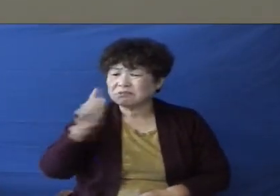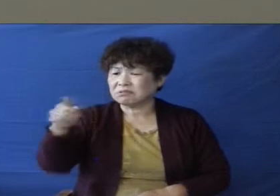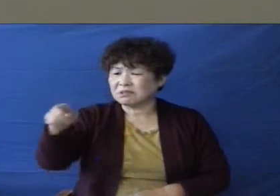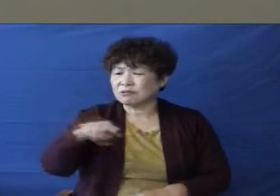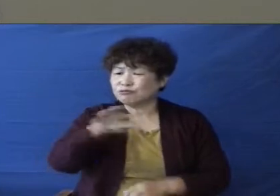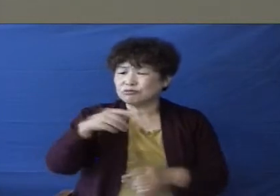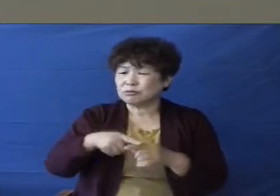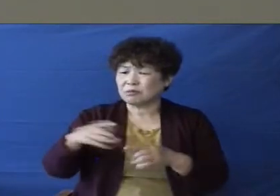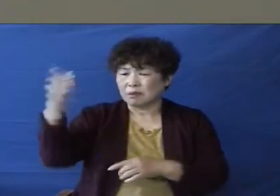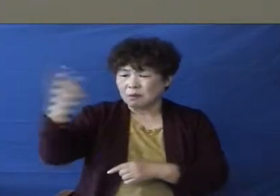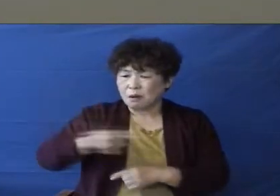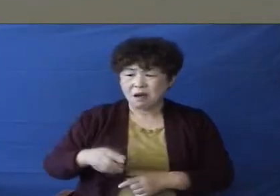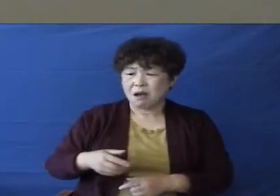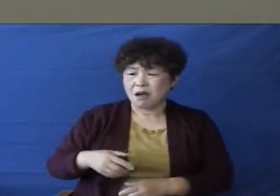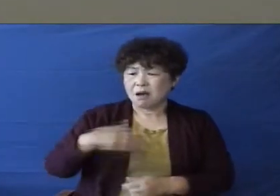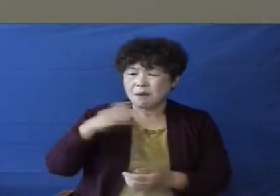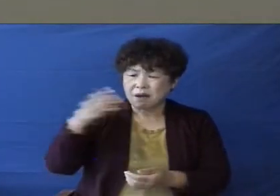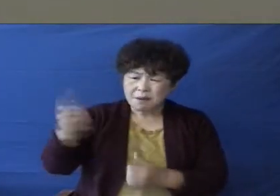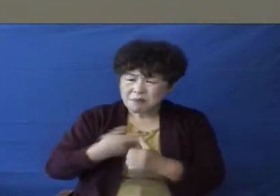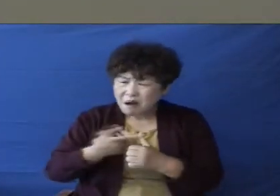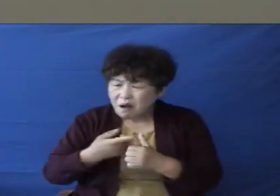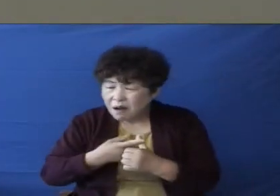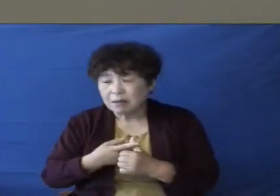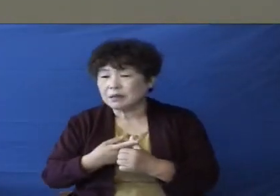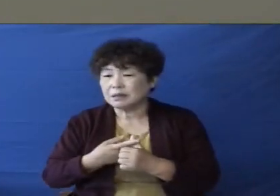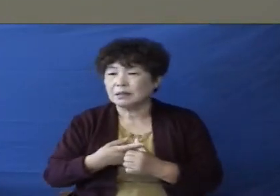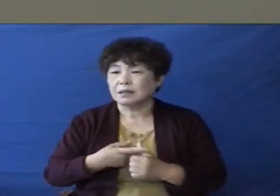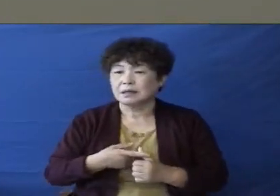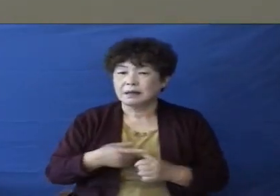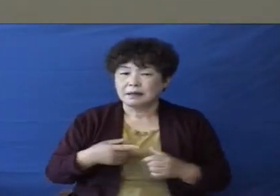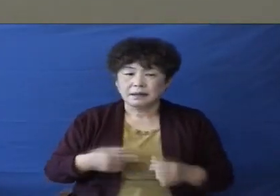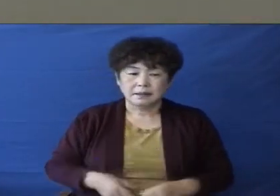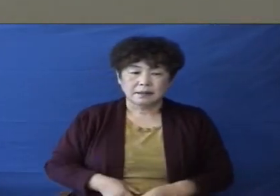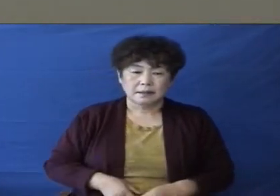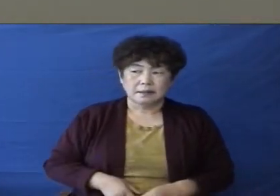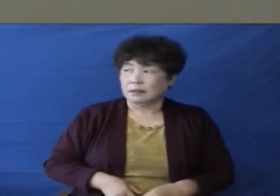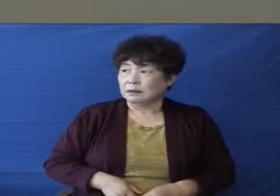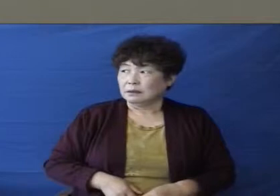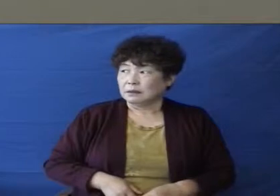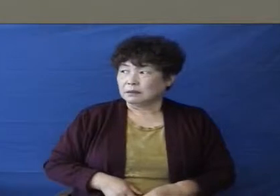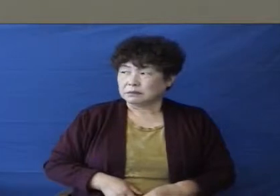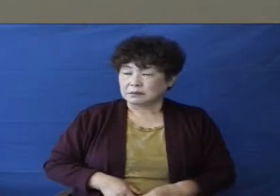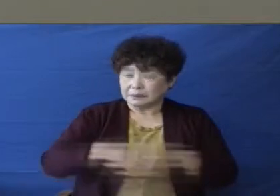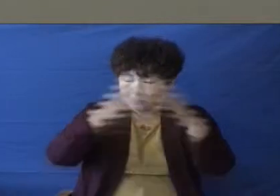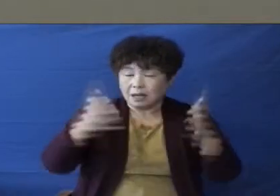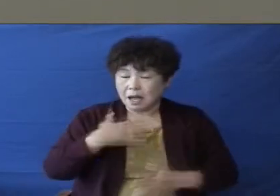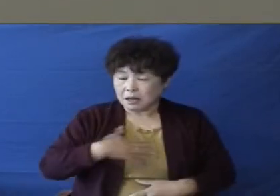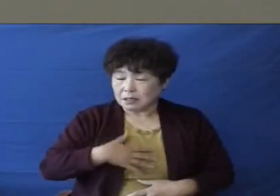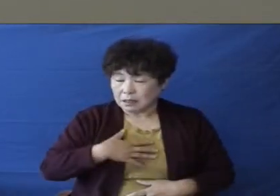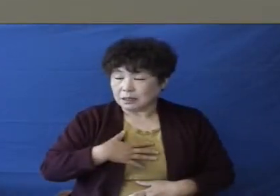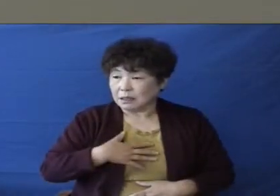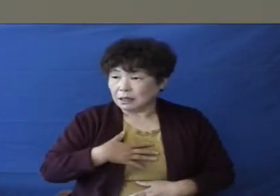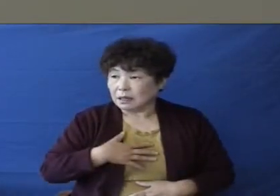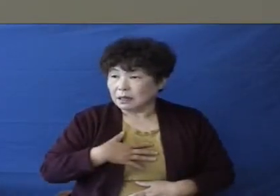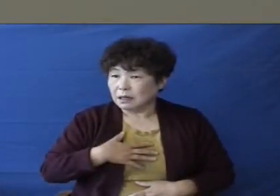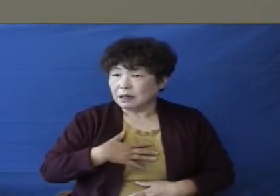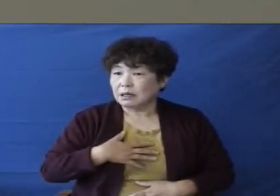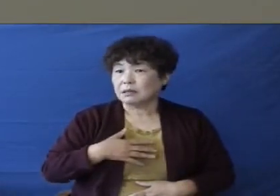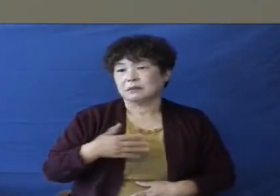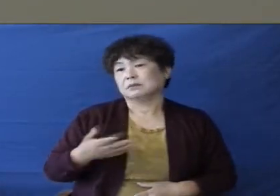그것은 하나님이 주시는 위로가 아니면 계속할 수 없는 겁니다 그 이어 이는 지금 예수님께서